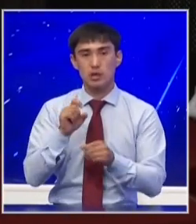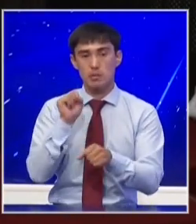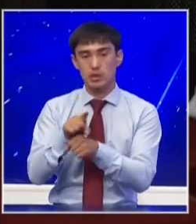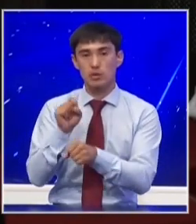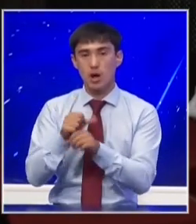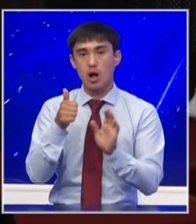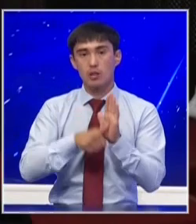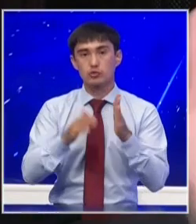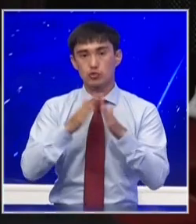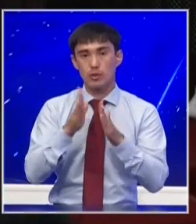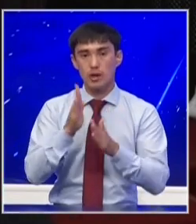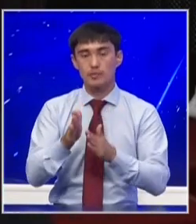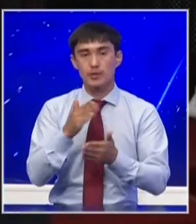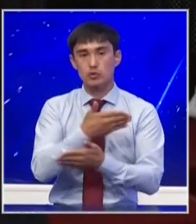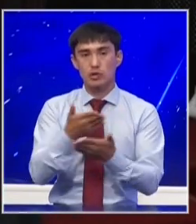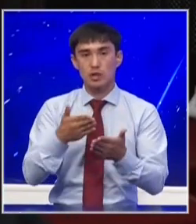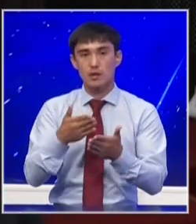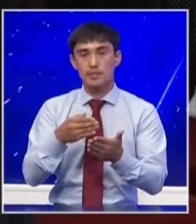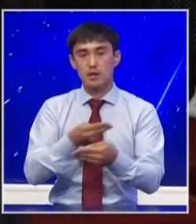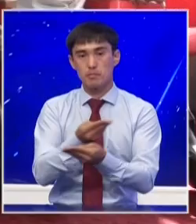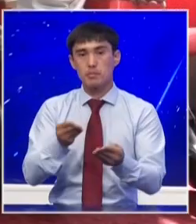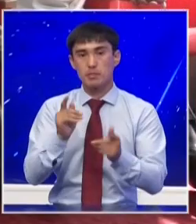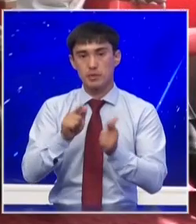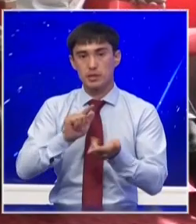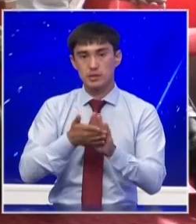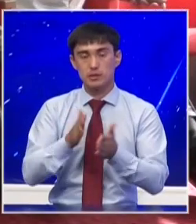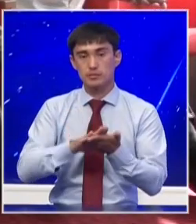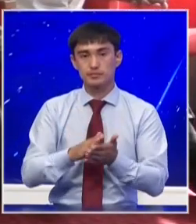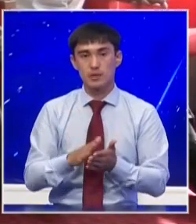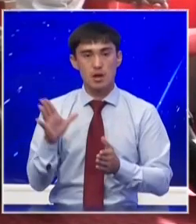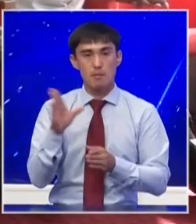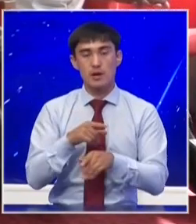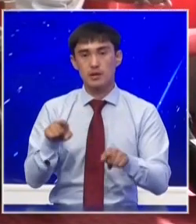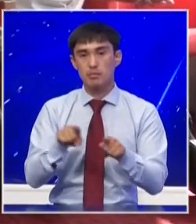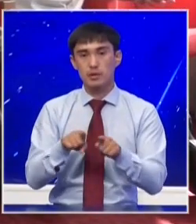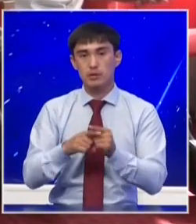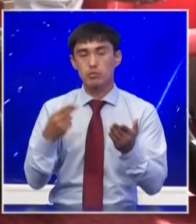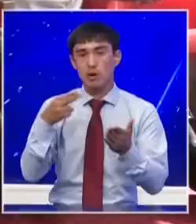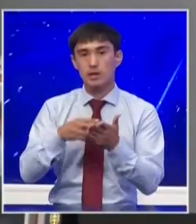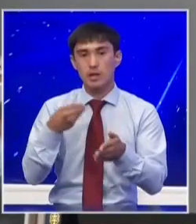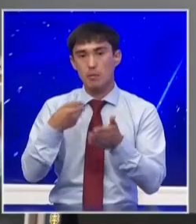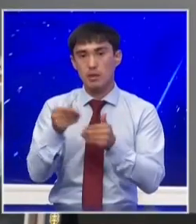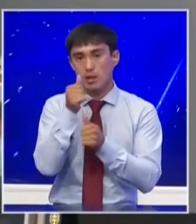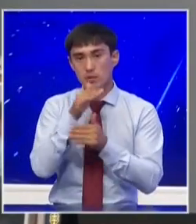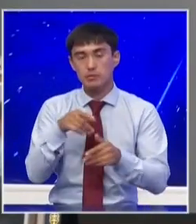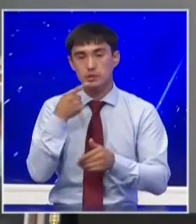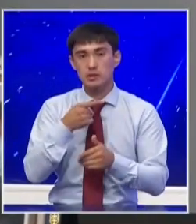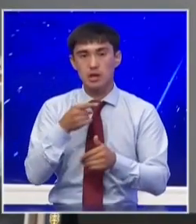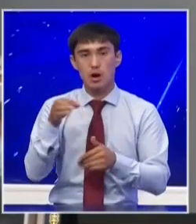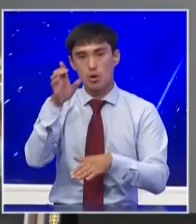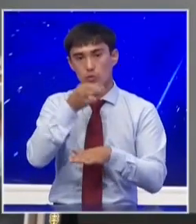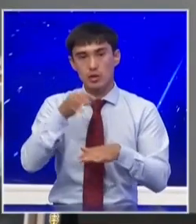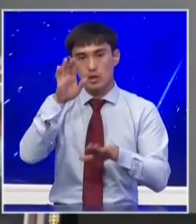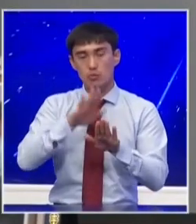бізге 60 үй бар, сондай деді, онда 600 рулон, 10 рулон берейік деп келістік. Алайда бәріне бірдей бұл бағада әпере алмаймыз дейді аудан